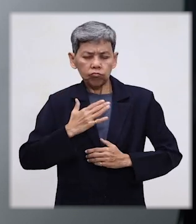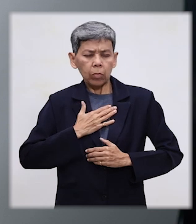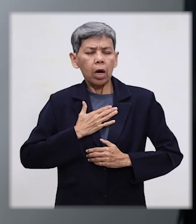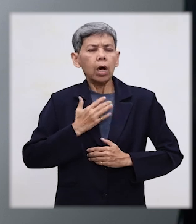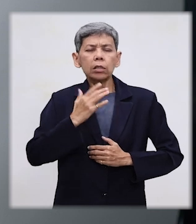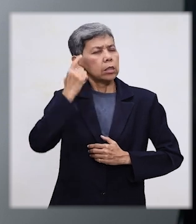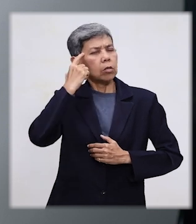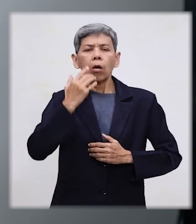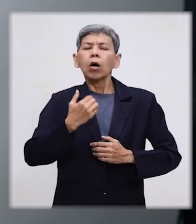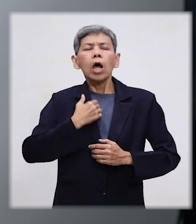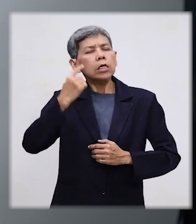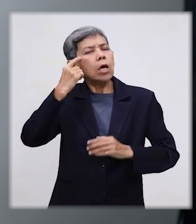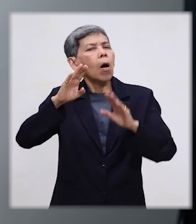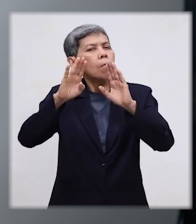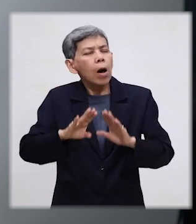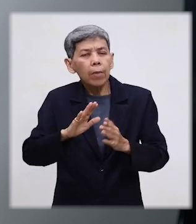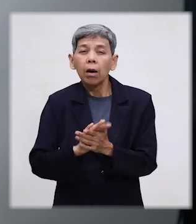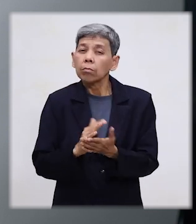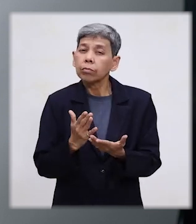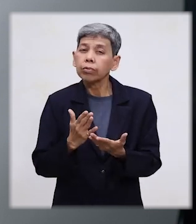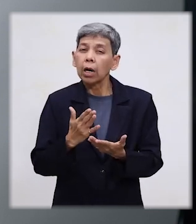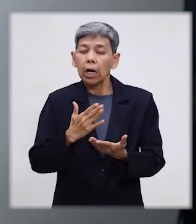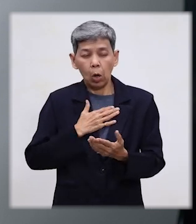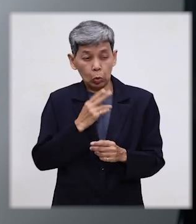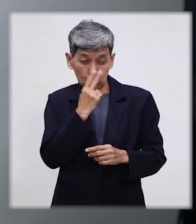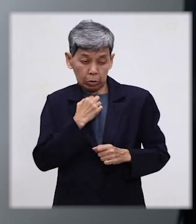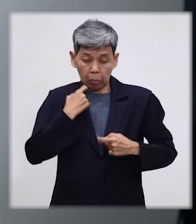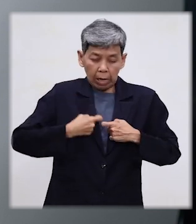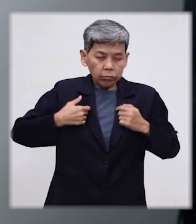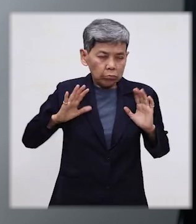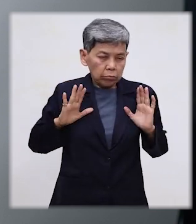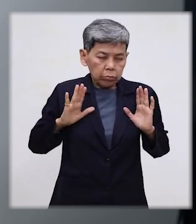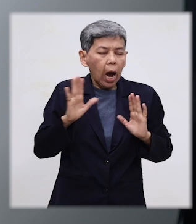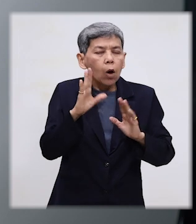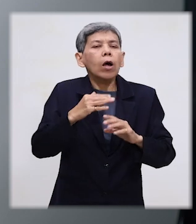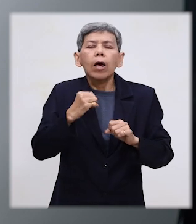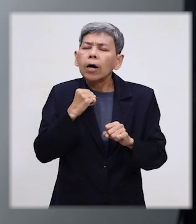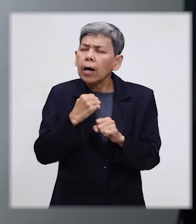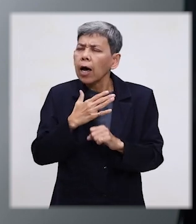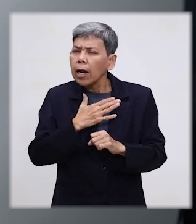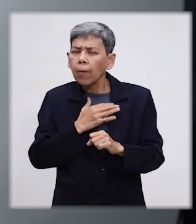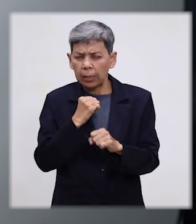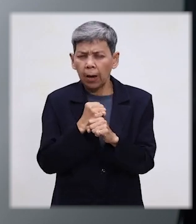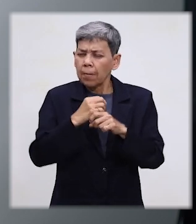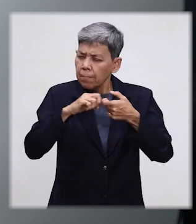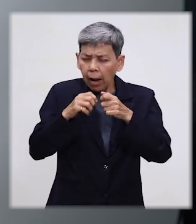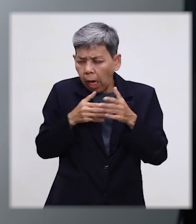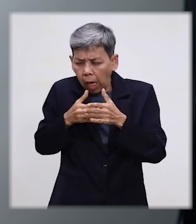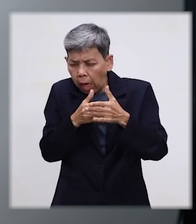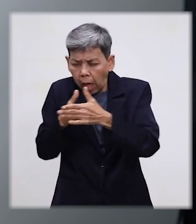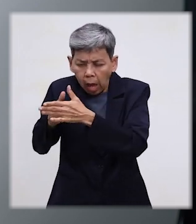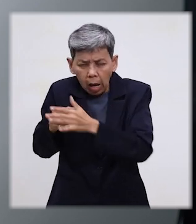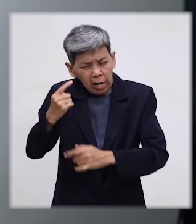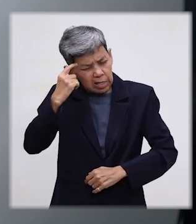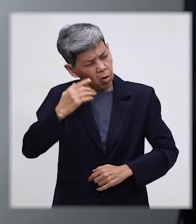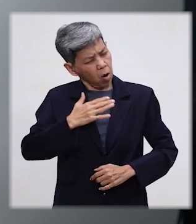ากเกินไปเปิดในมุมมองว่าแบบว่าอันนี้ยากเกินไปอะไรอย่างเงี้ยฮะก็คือแบบบางทีเรื่องข้อจำกัดอะไรเงี้ยใน